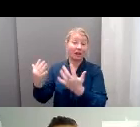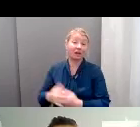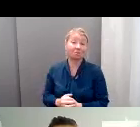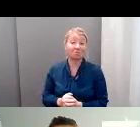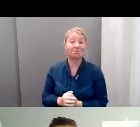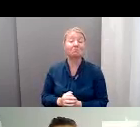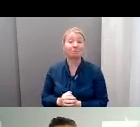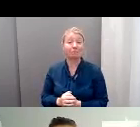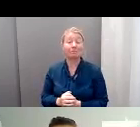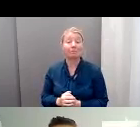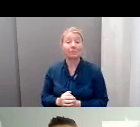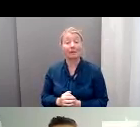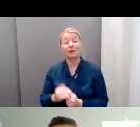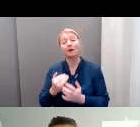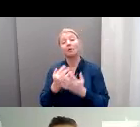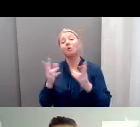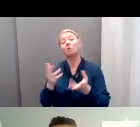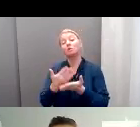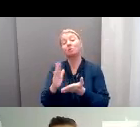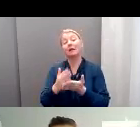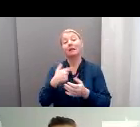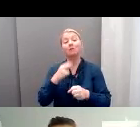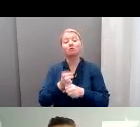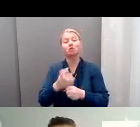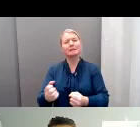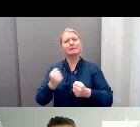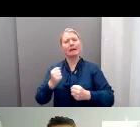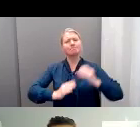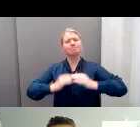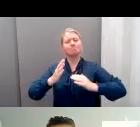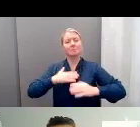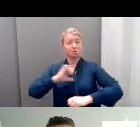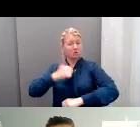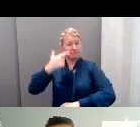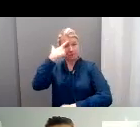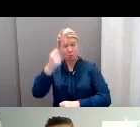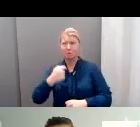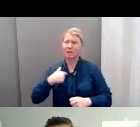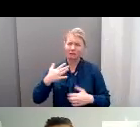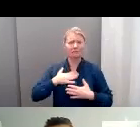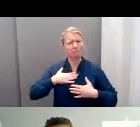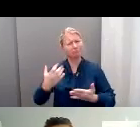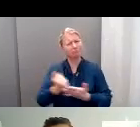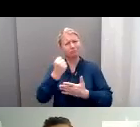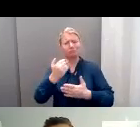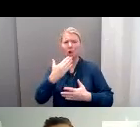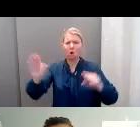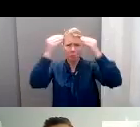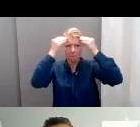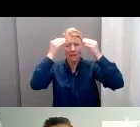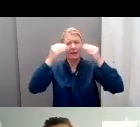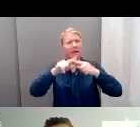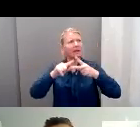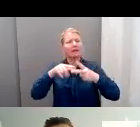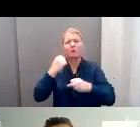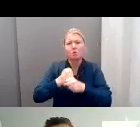Många berättar att de försöker bygga sitt självförtroende genom att skaffa sig en utbildning, ett jobb eller ett ideellt uppdrag. Och att